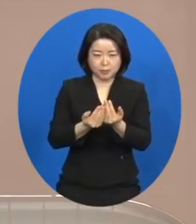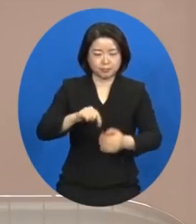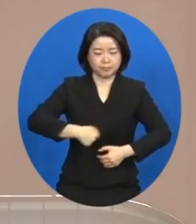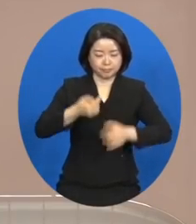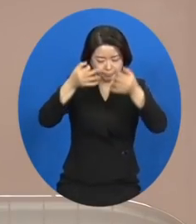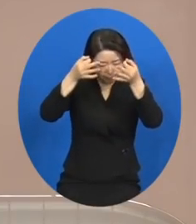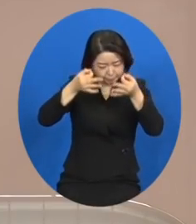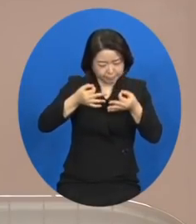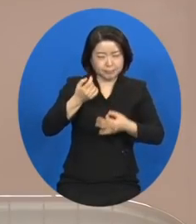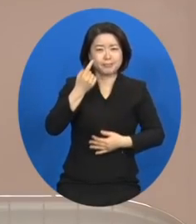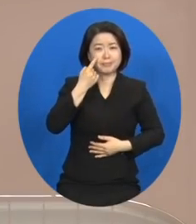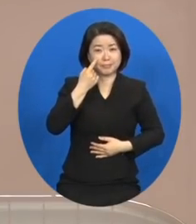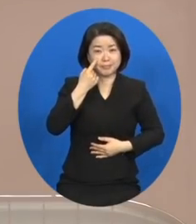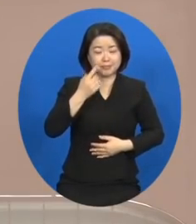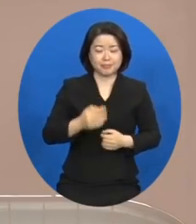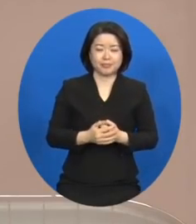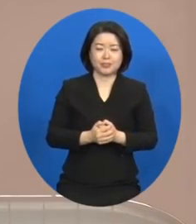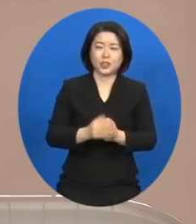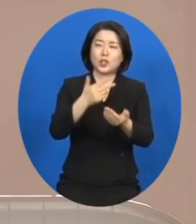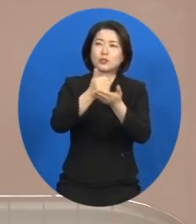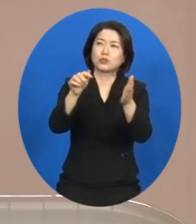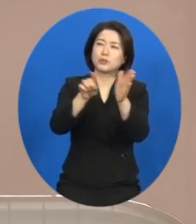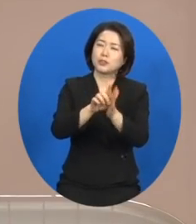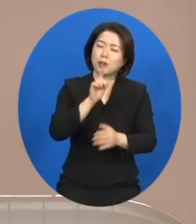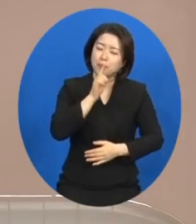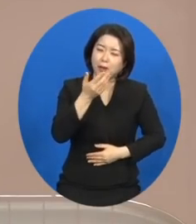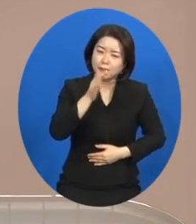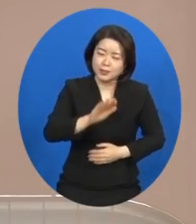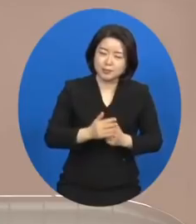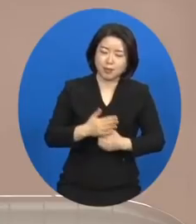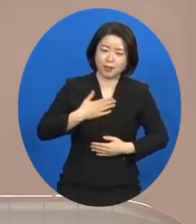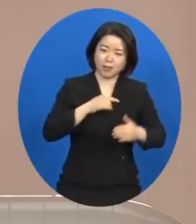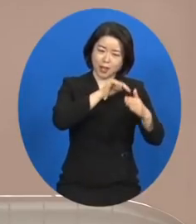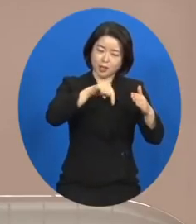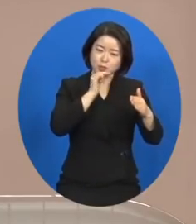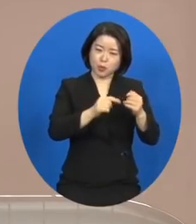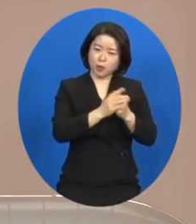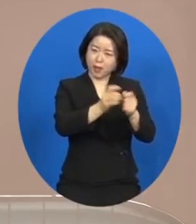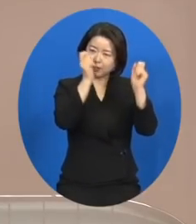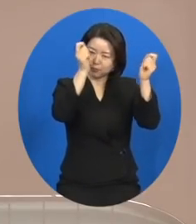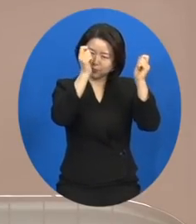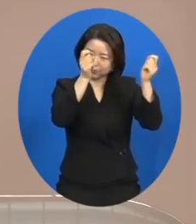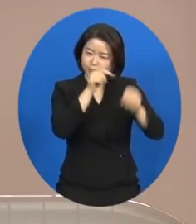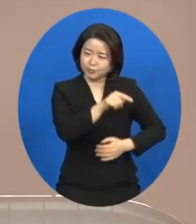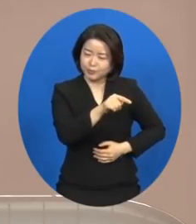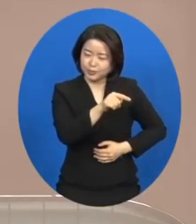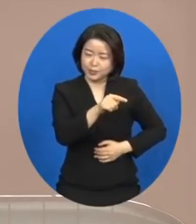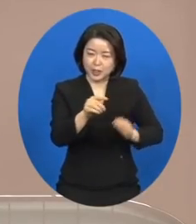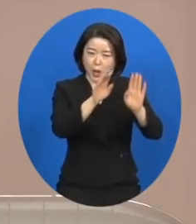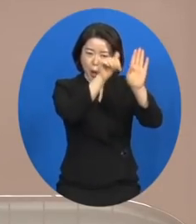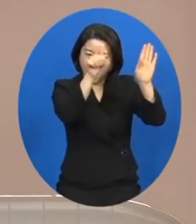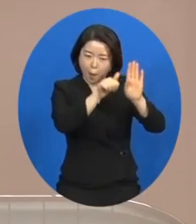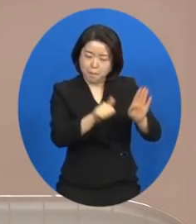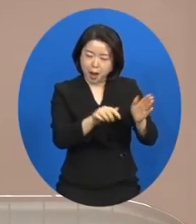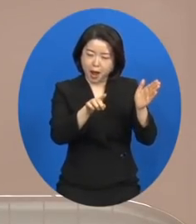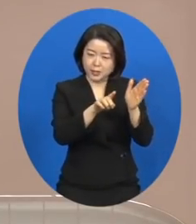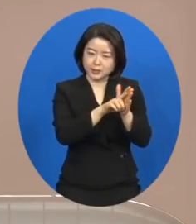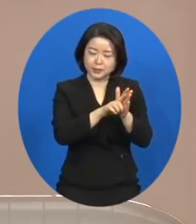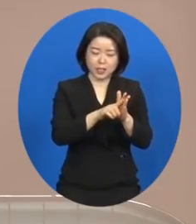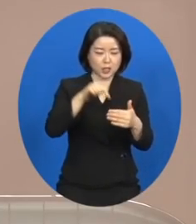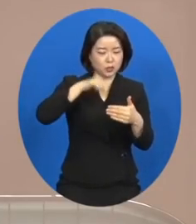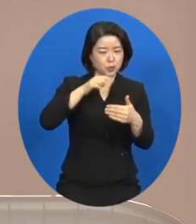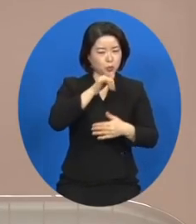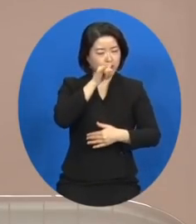돌아보면 주님을 믿는다고는 하지만 우리 안에 이런 무속 신앙의 모습들이, 바알 신앙의 모습이 있지는